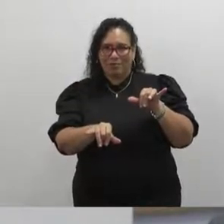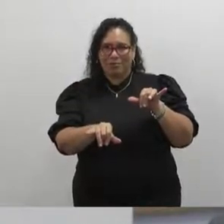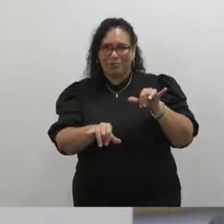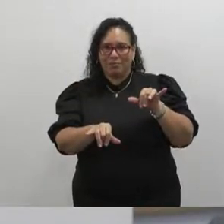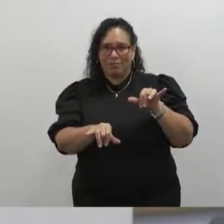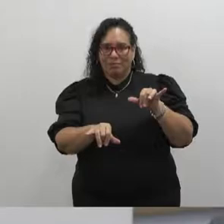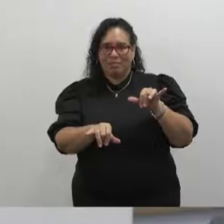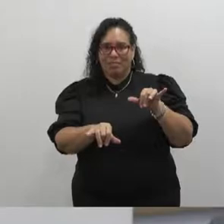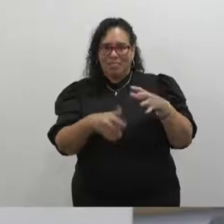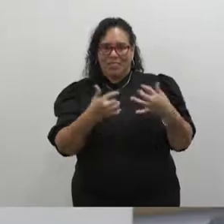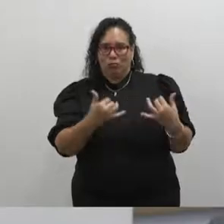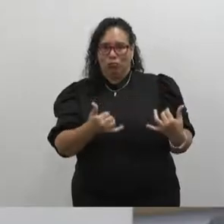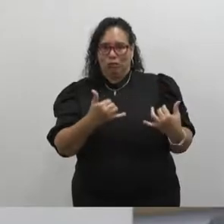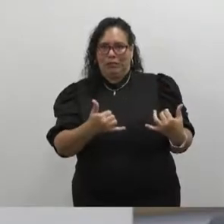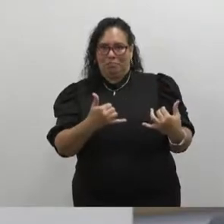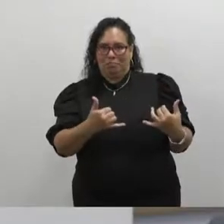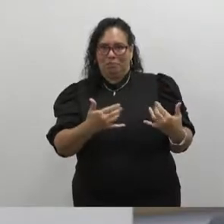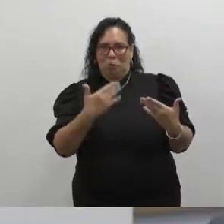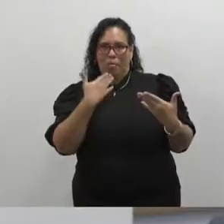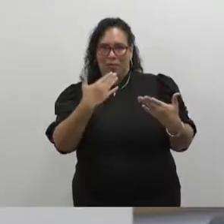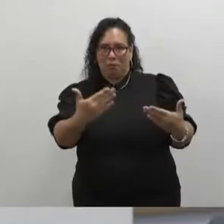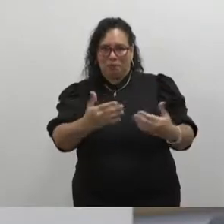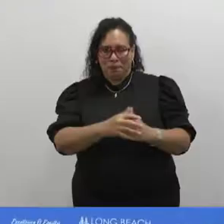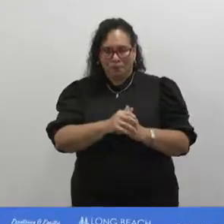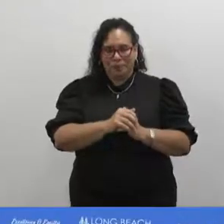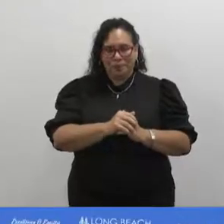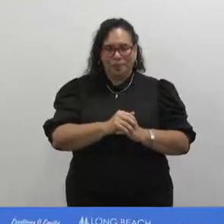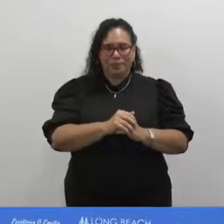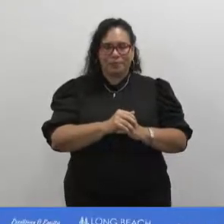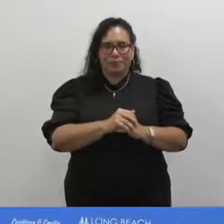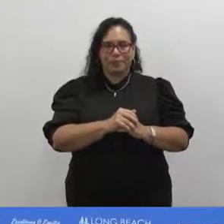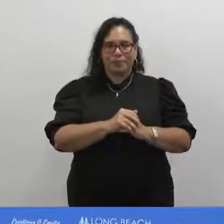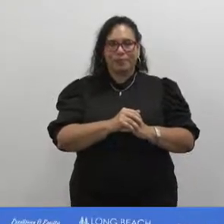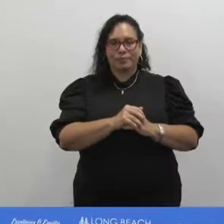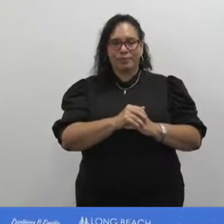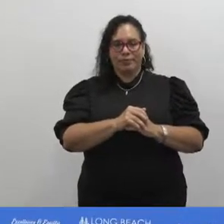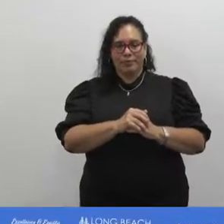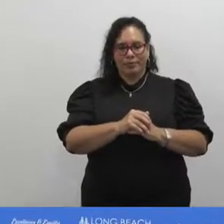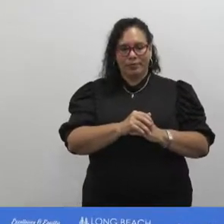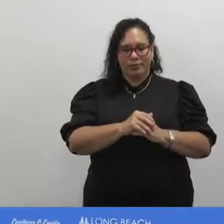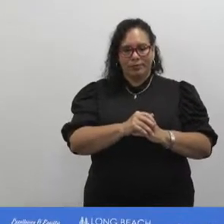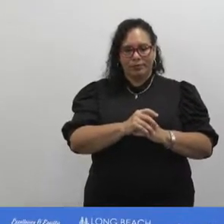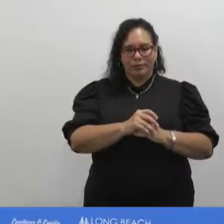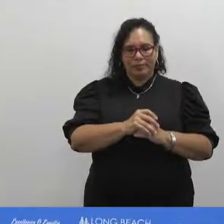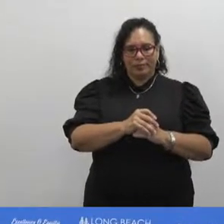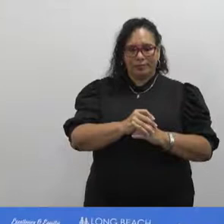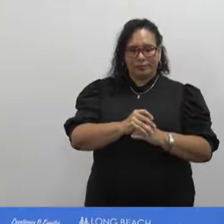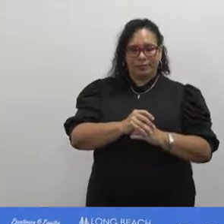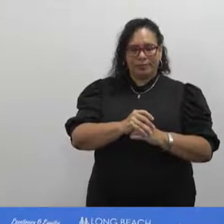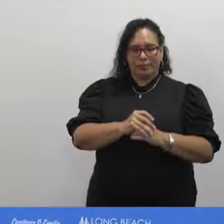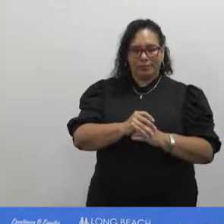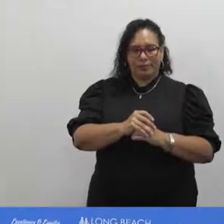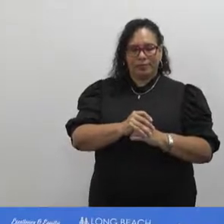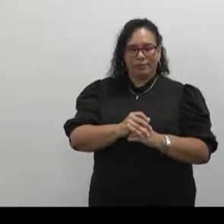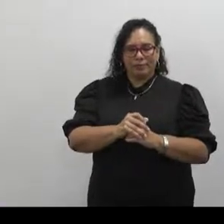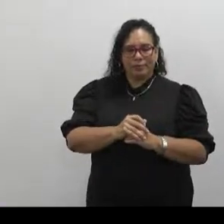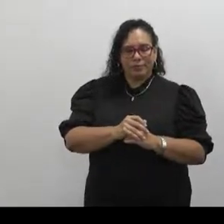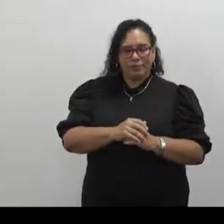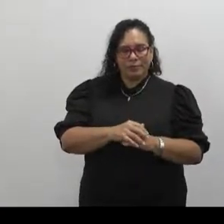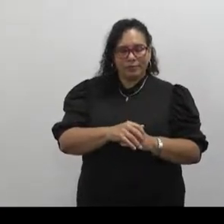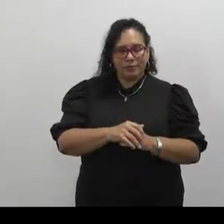mùi rồi hôn màu hai dương sắp thang ai nâng cầm bông tài dục chất tục đại trong bố sức đầy trời